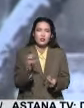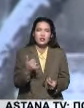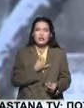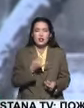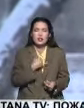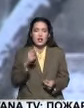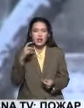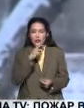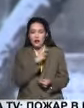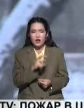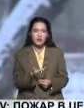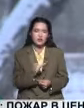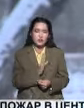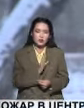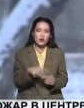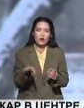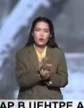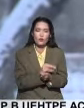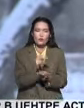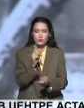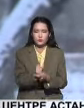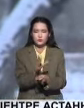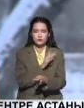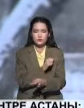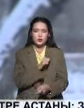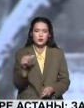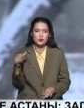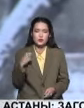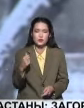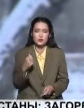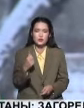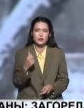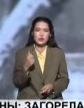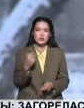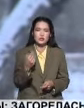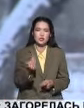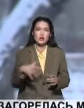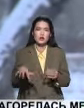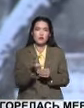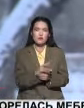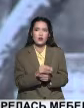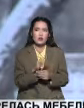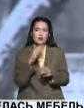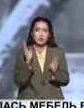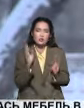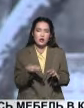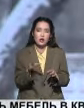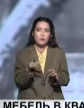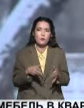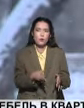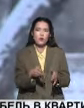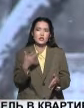Онлайн один из шагов, а вообще мы должны с самых младших классов учить, если